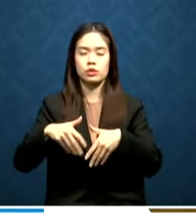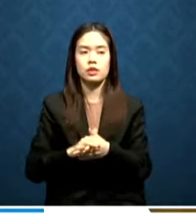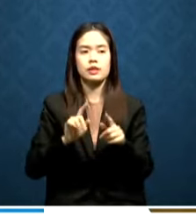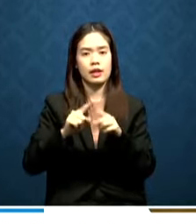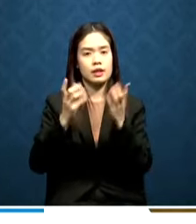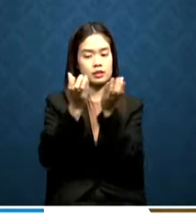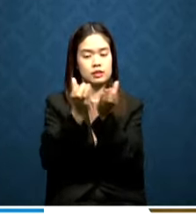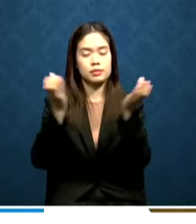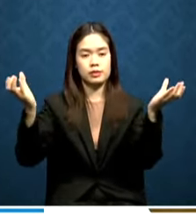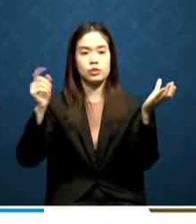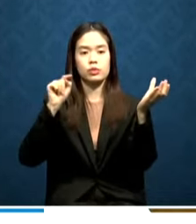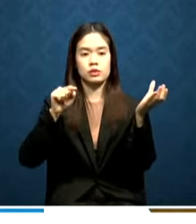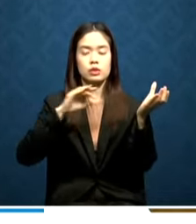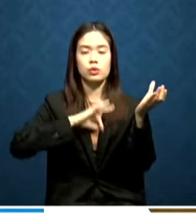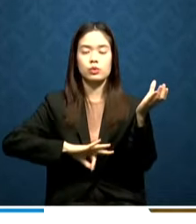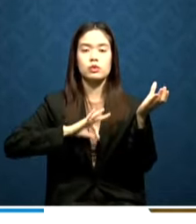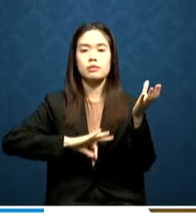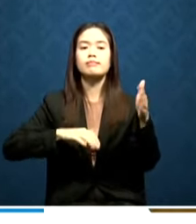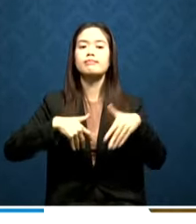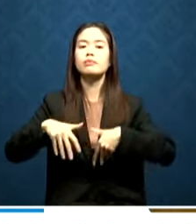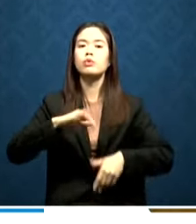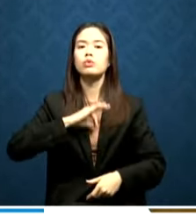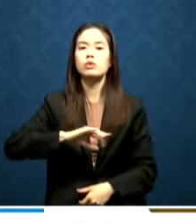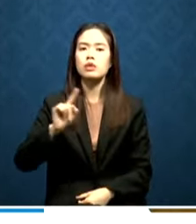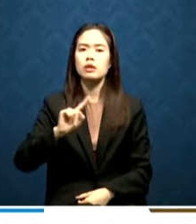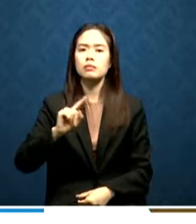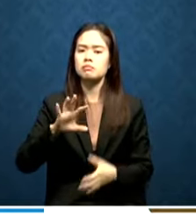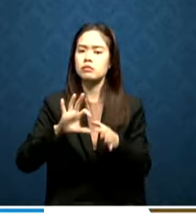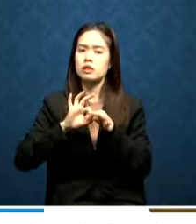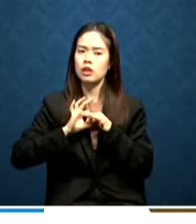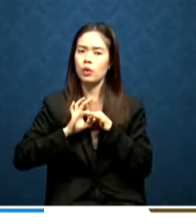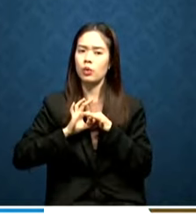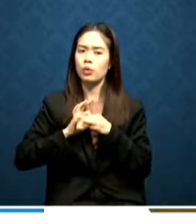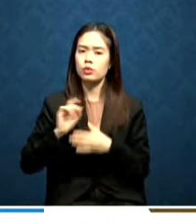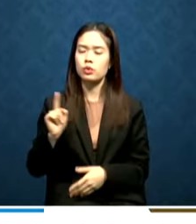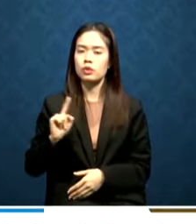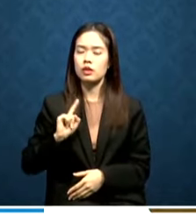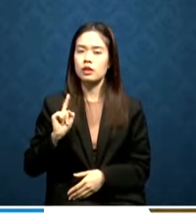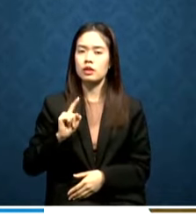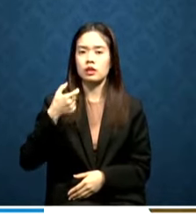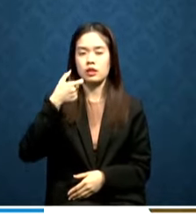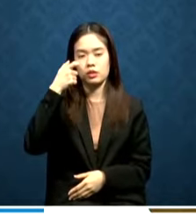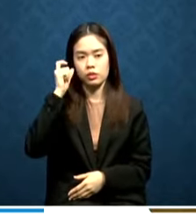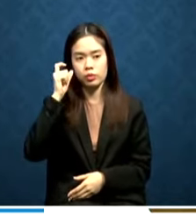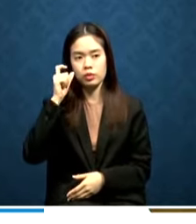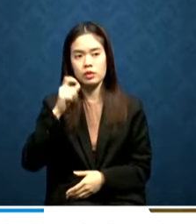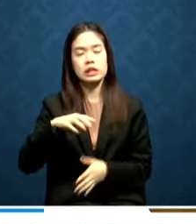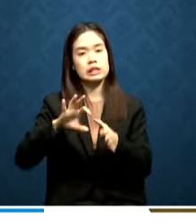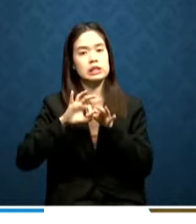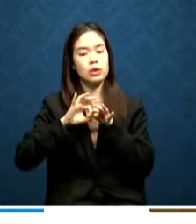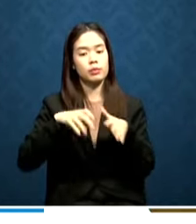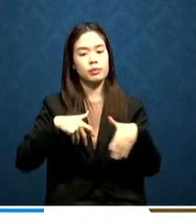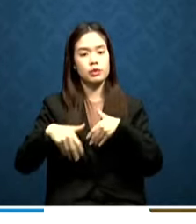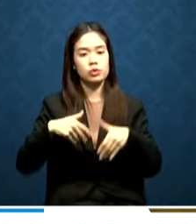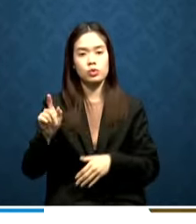รรมนูญเนี่ยเขาจะมีความรู้สึกว่าเกี่ยวอะไรกับเขาที่ท่านสมาชิกพูดเมื่อกี้ชัดเจนเกี่ยวอะไรกับเขาเข